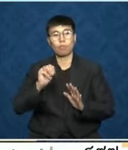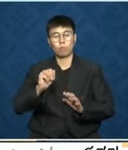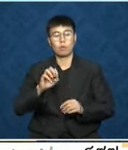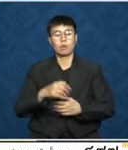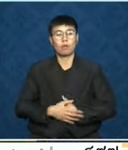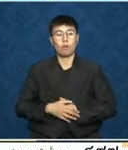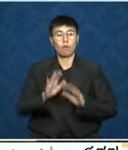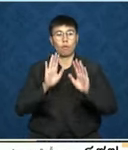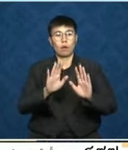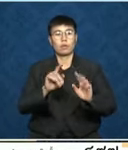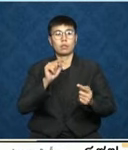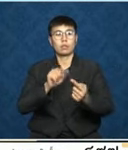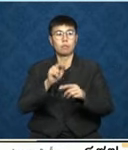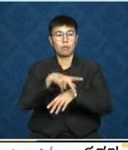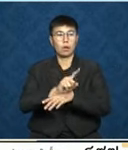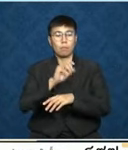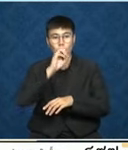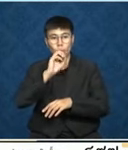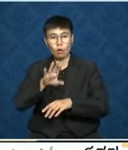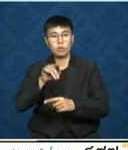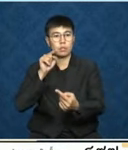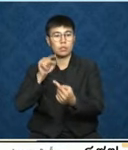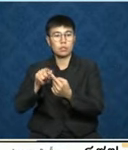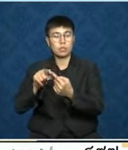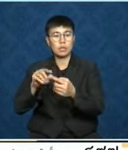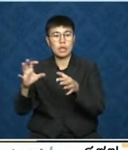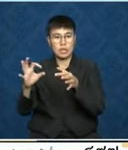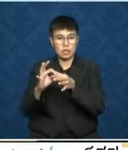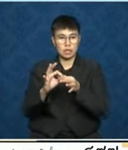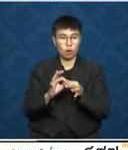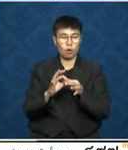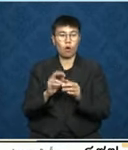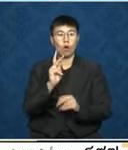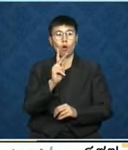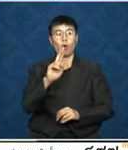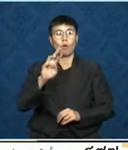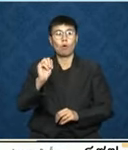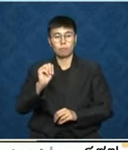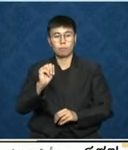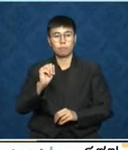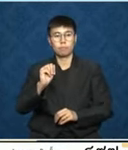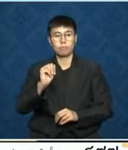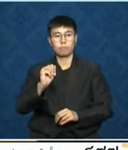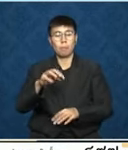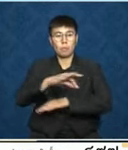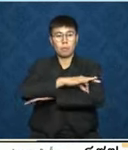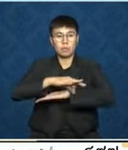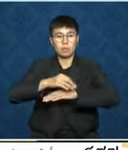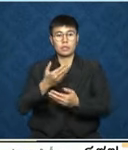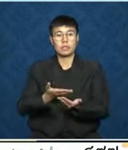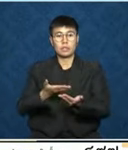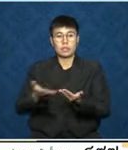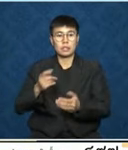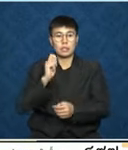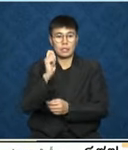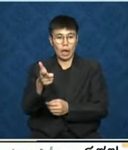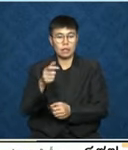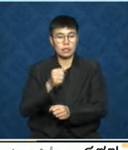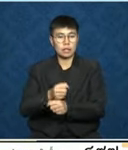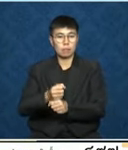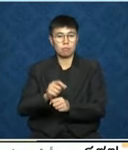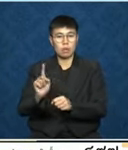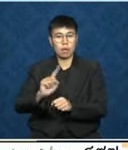ยังหน่วยงานที่เกี่ยวข้องด้วยครับ1ขอให้กรมบัญชีกลางเร่งรัฐผลพิจารณาอุทธรณ์การจัดซื้อจัดจ้างปรับปรุงถนนเส้นบ้านจอก